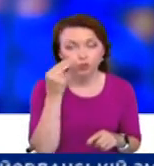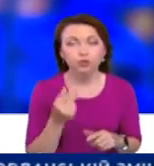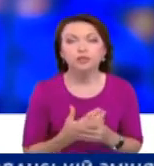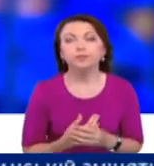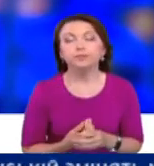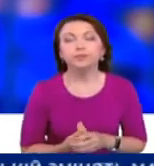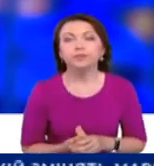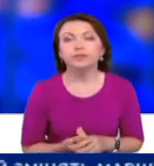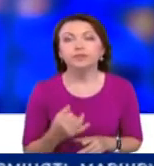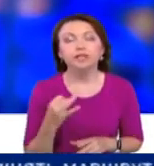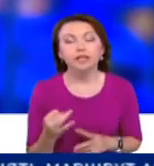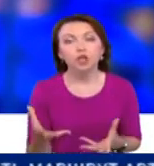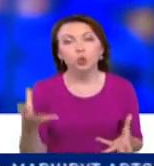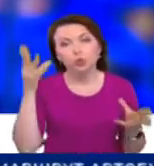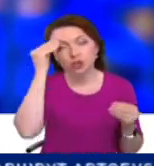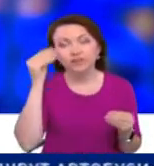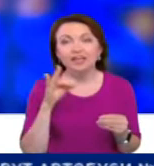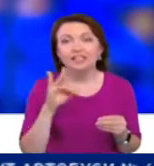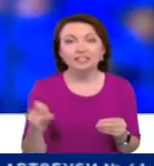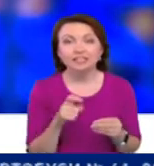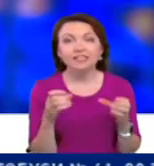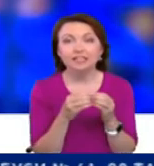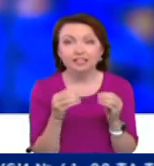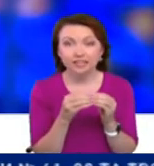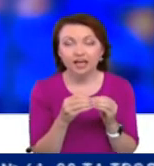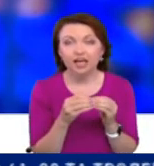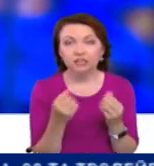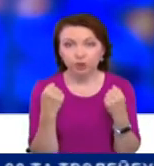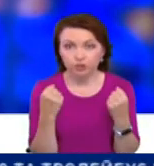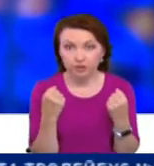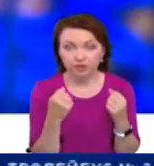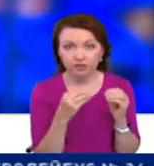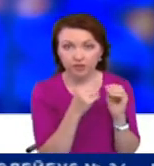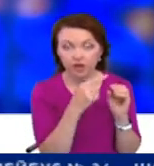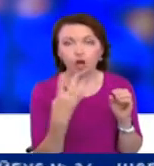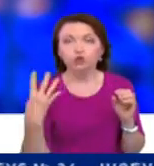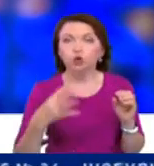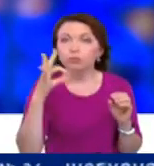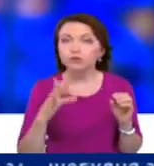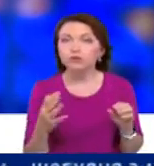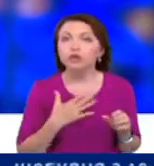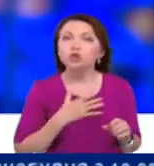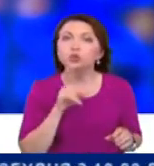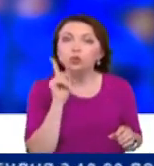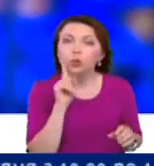И учитывая из 10 спортсменов, 40% это составляют наши